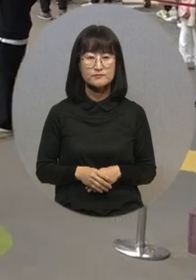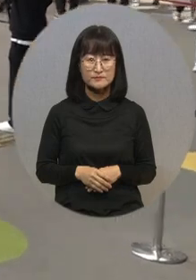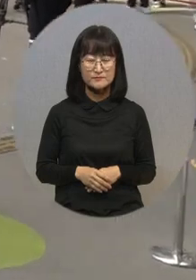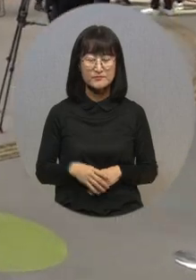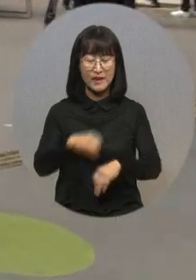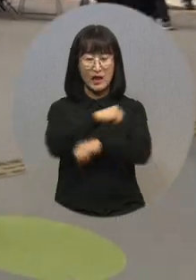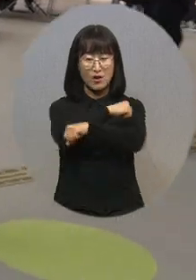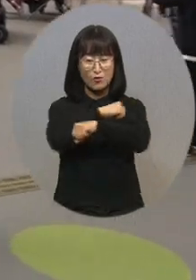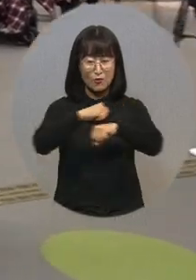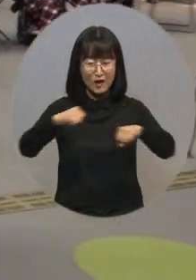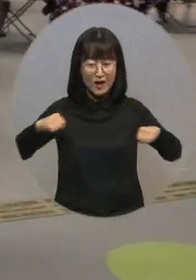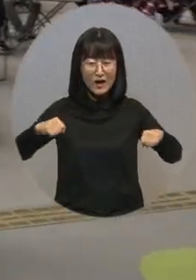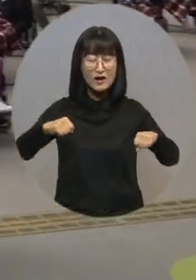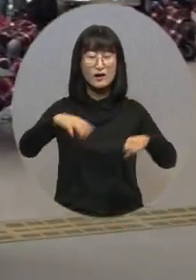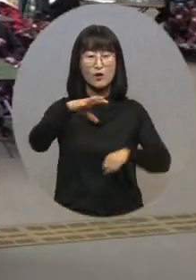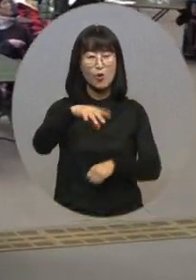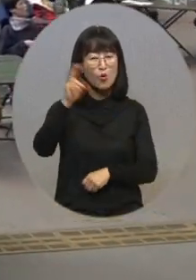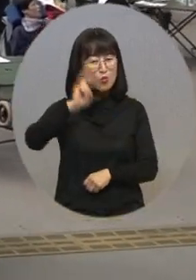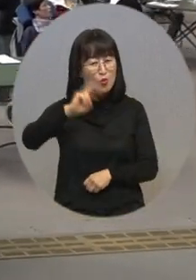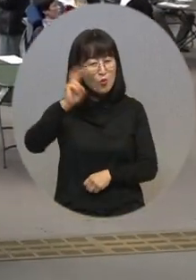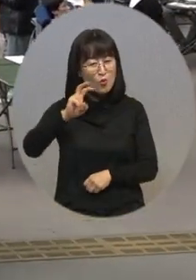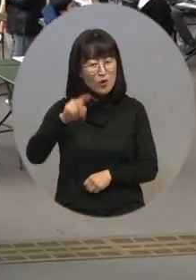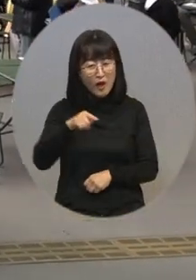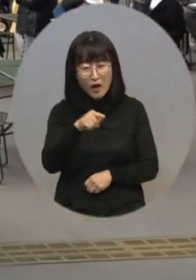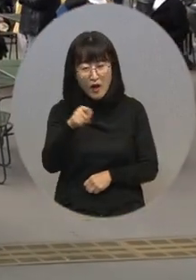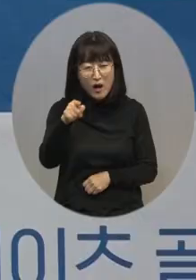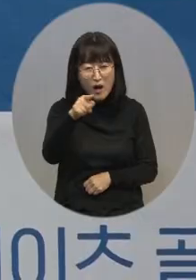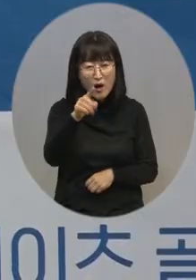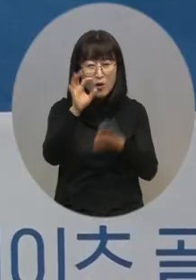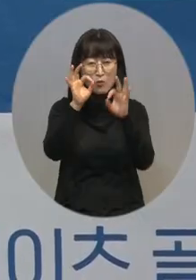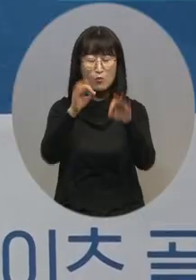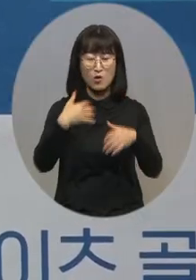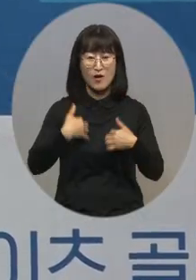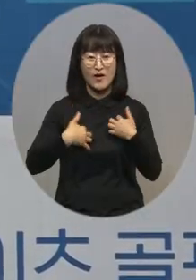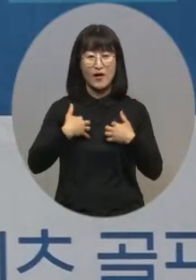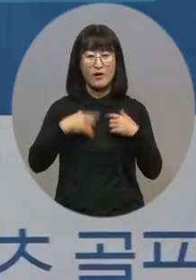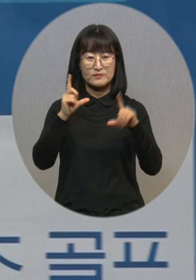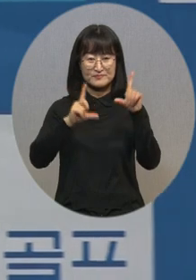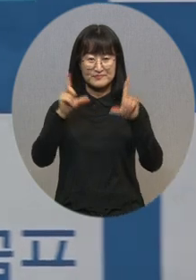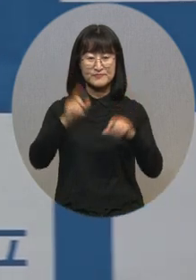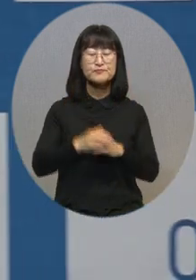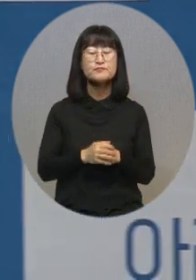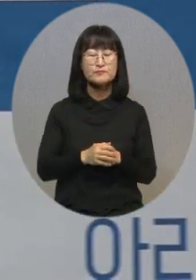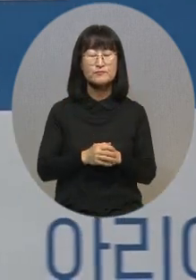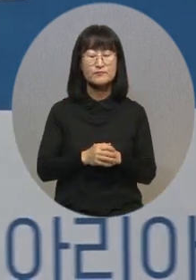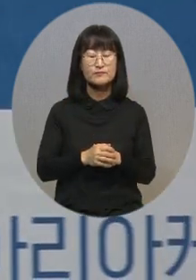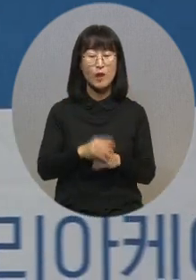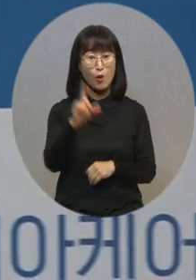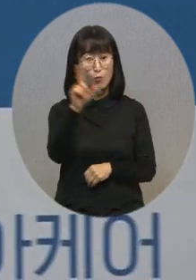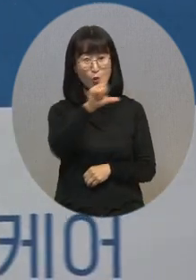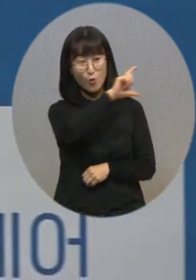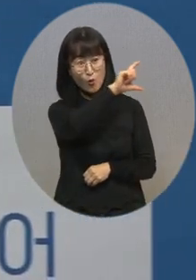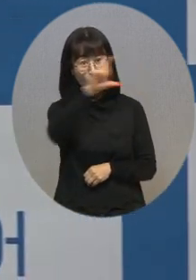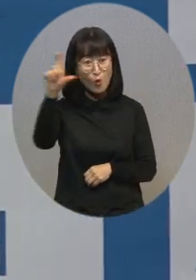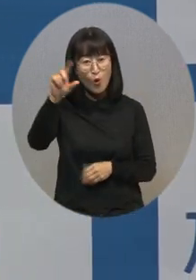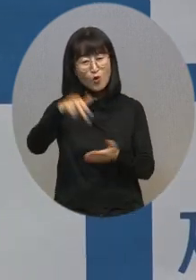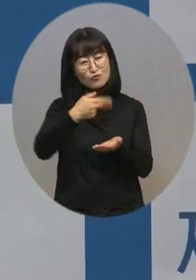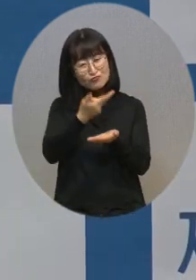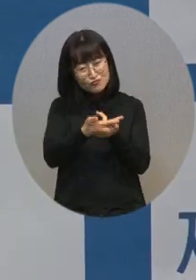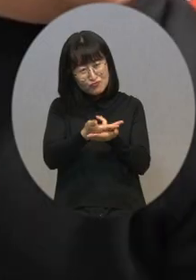광장에 울리는 음악을 따라가면 즐거운 광경이 펼쳐집니다. 바로 누워서 보는 콘서트입니다.